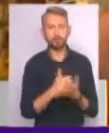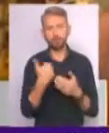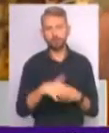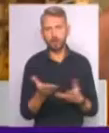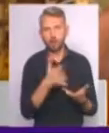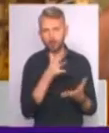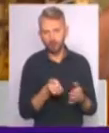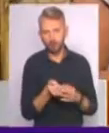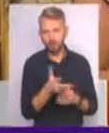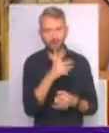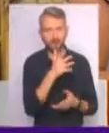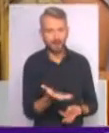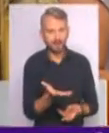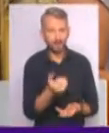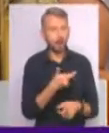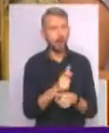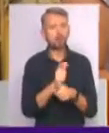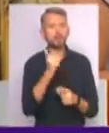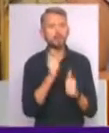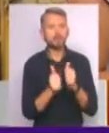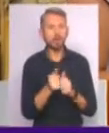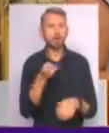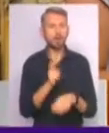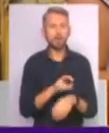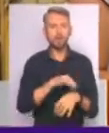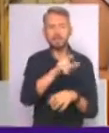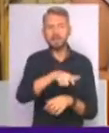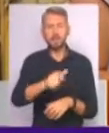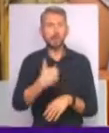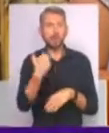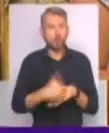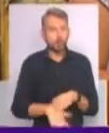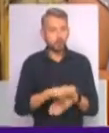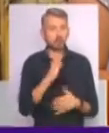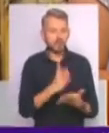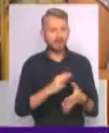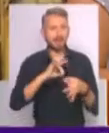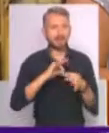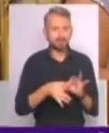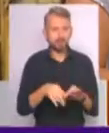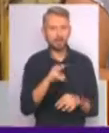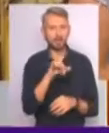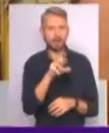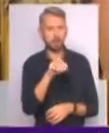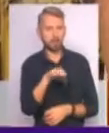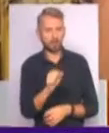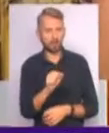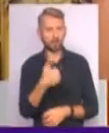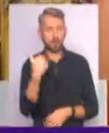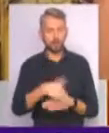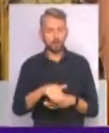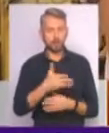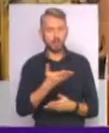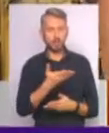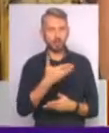какое-то количество лет, а очень часто приходят пациенты уже с осложнениями диабета, то есть уже